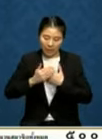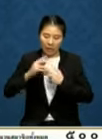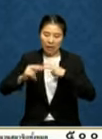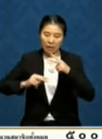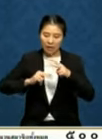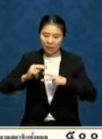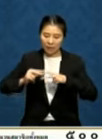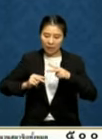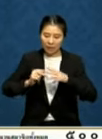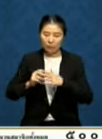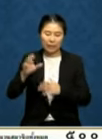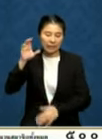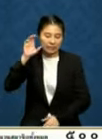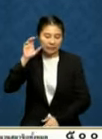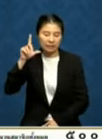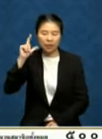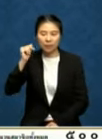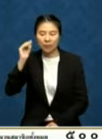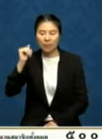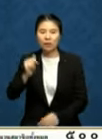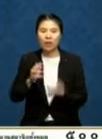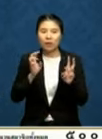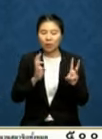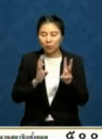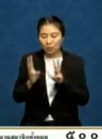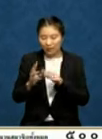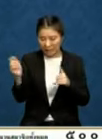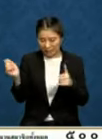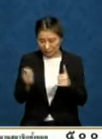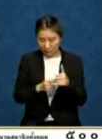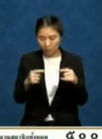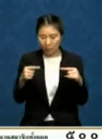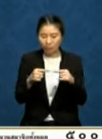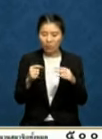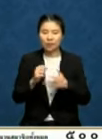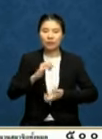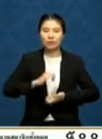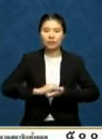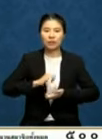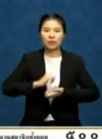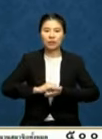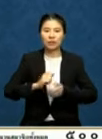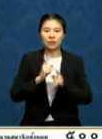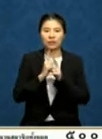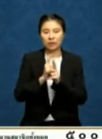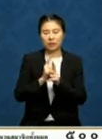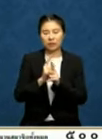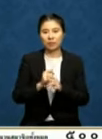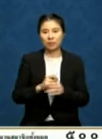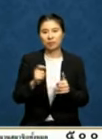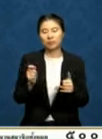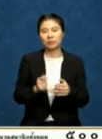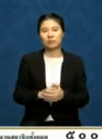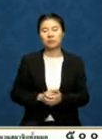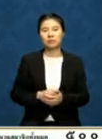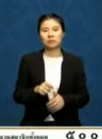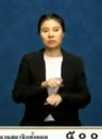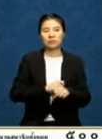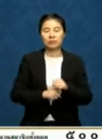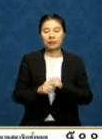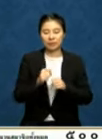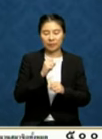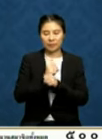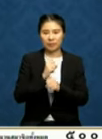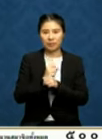ะเพียงแค่ปรับเปลี่ยนวิธีการทำโทษให้สอดคล้องนะคะกับอนุสัญญาระหว่างประเทศและกับการปฏิบัติที่